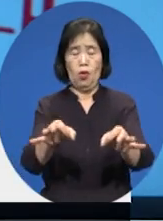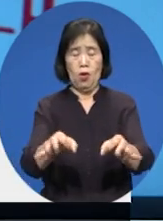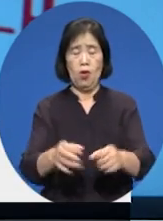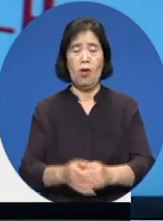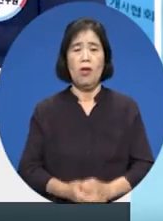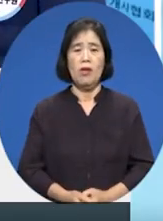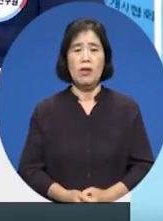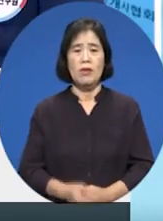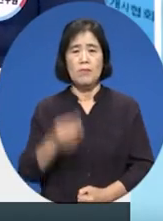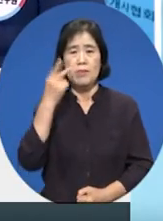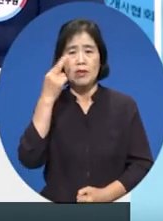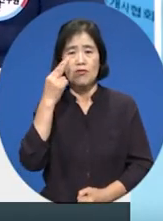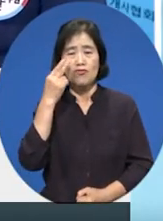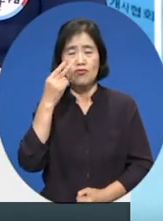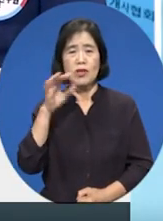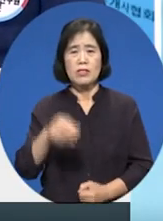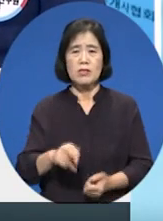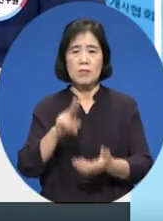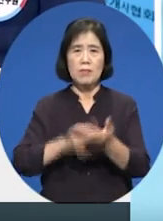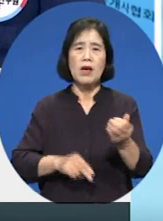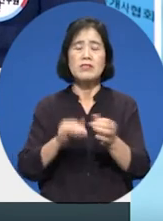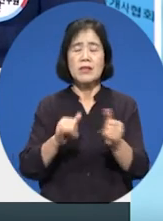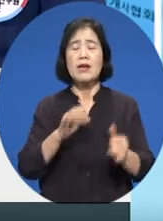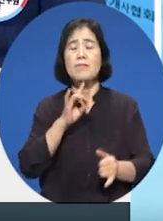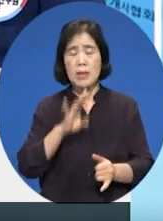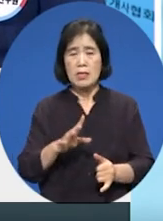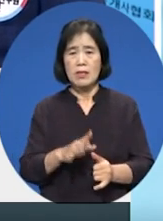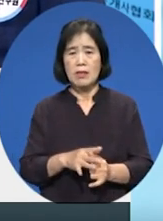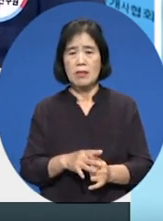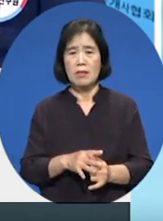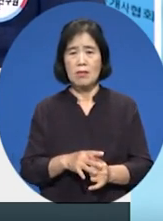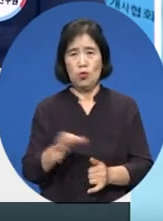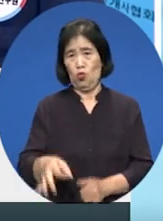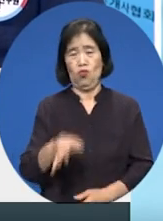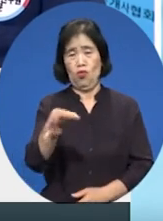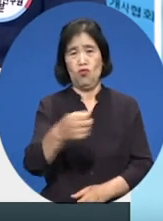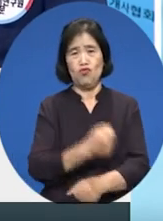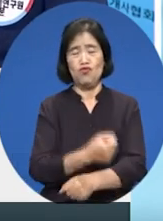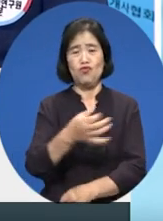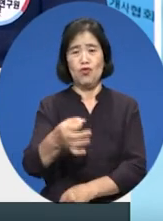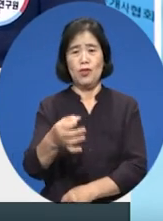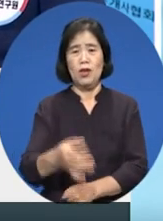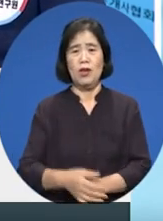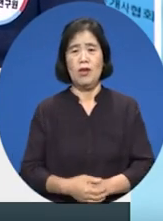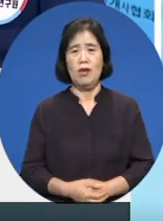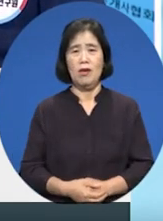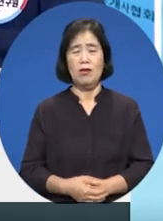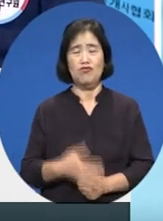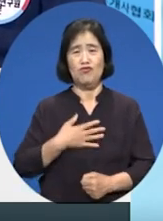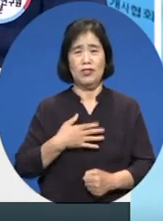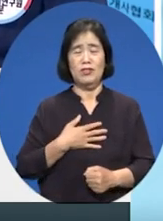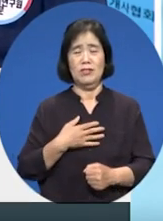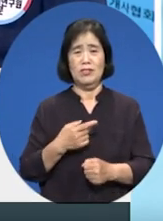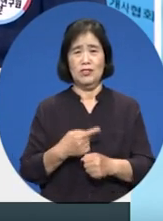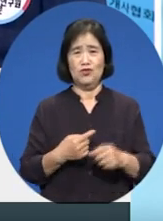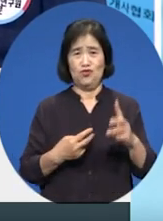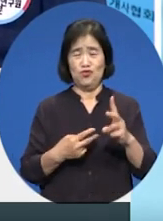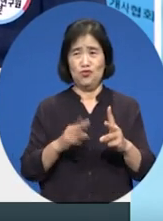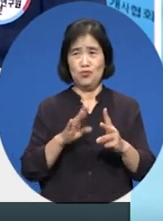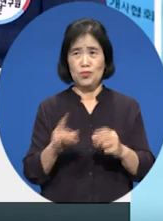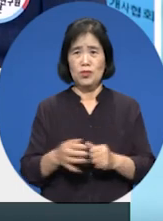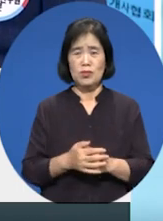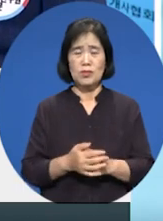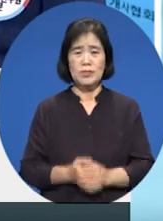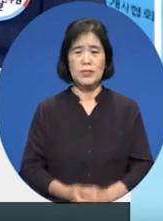네. 비용을. 근데 미국에서는 파는 사람만 이걸 냅니다. 그러니까 우리는 곱하기 네. 2를 해야 되는 거예요. 그래서 네. 큰